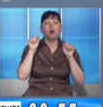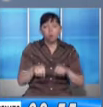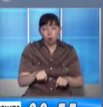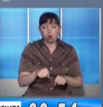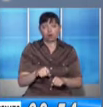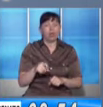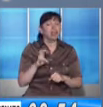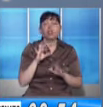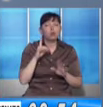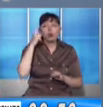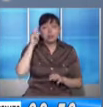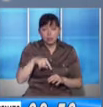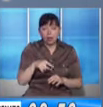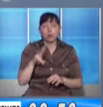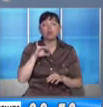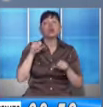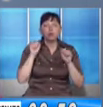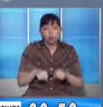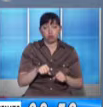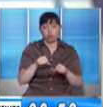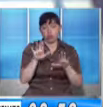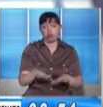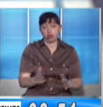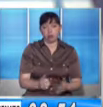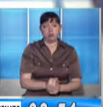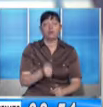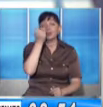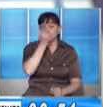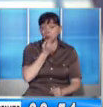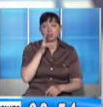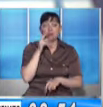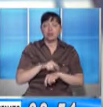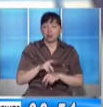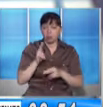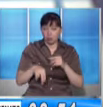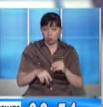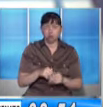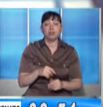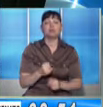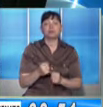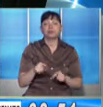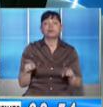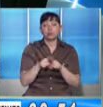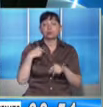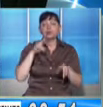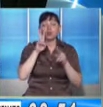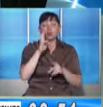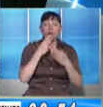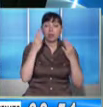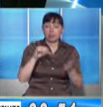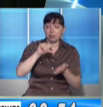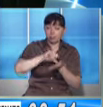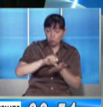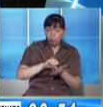și nu doar știm problemele, dar și putem să le rezolvăm. Vă mulțumesc foarte mult, rămânem la dumneavoastră. Aceasta este regula. Candidatul care a